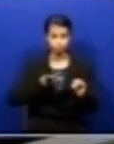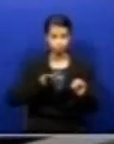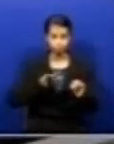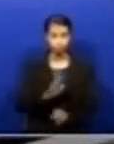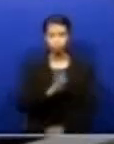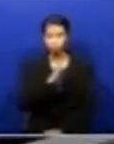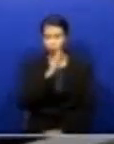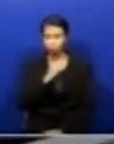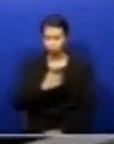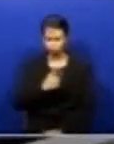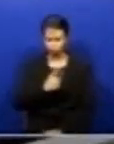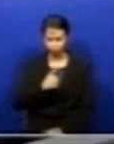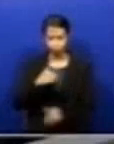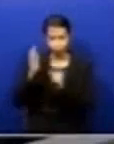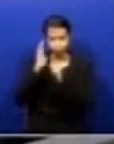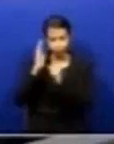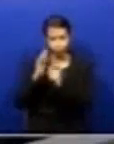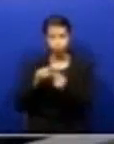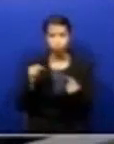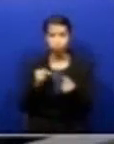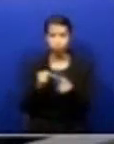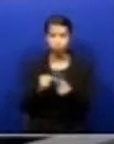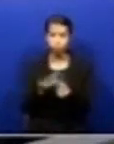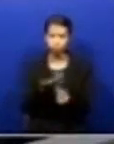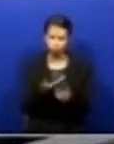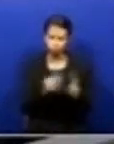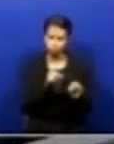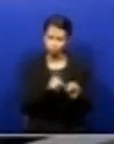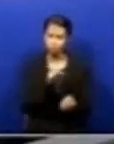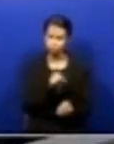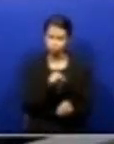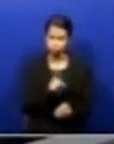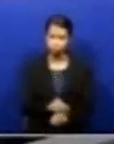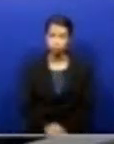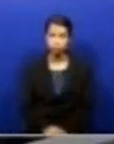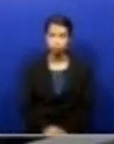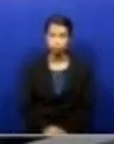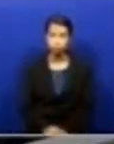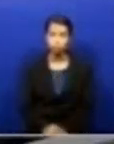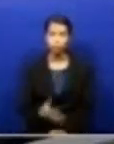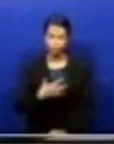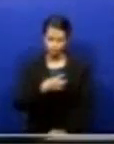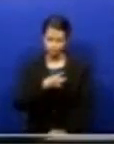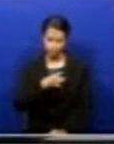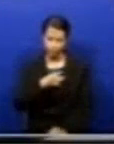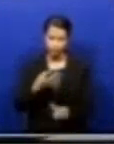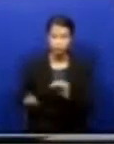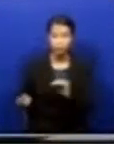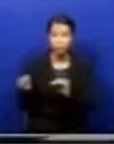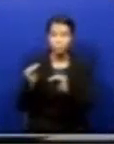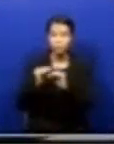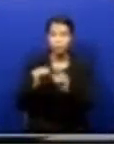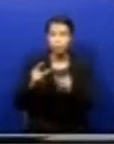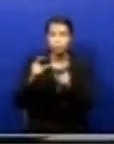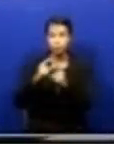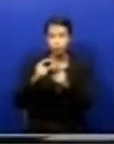การขอสงวนความเห็นในมาตราดังกล่าวผมขอให้เพิ่มคำ